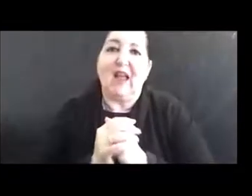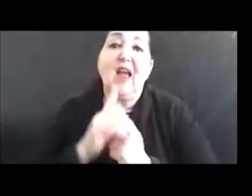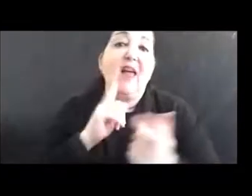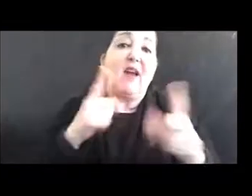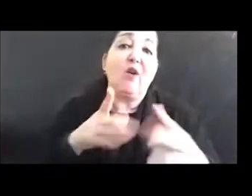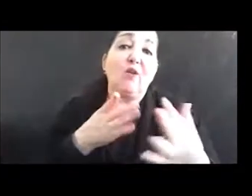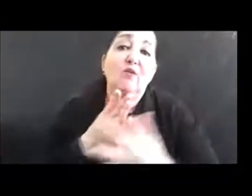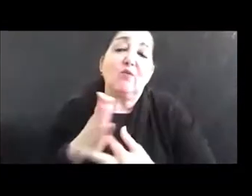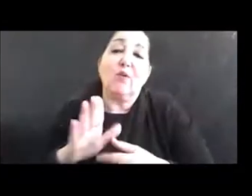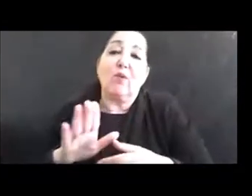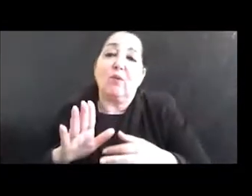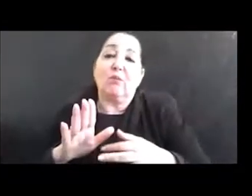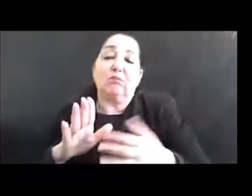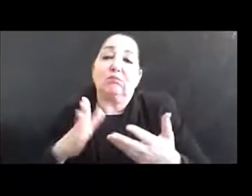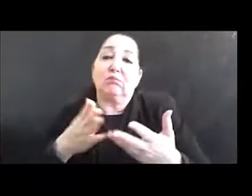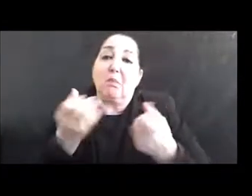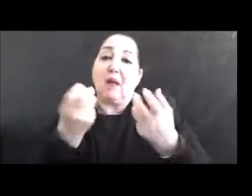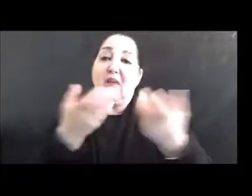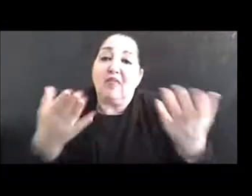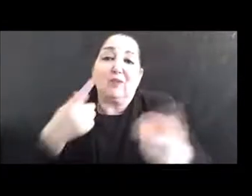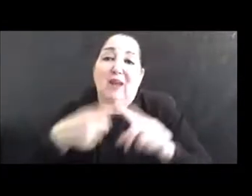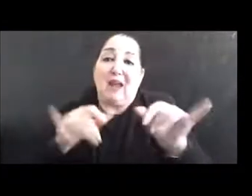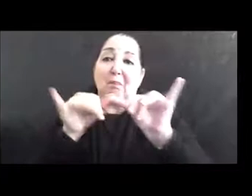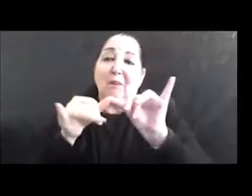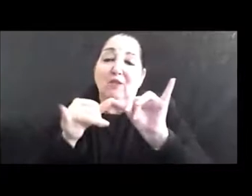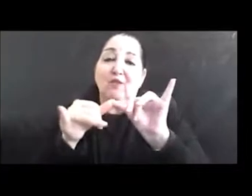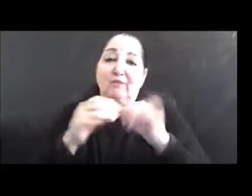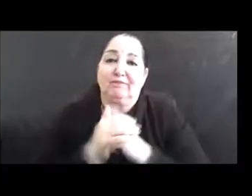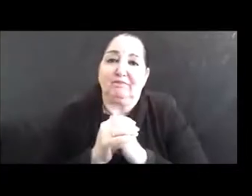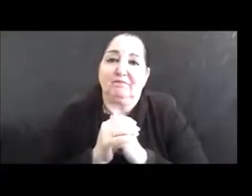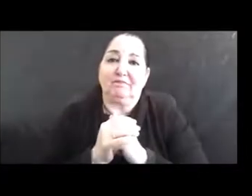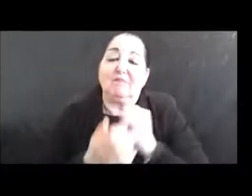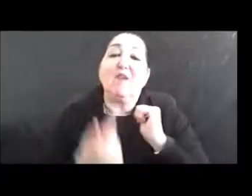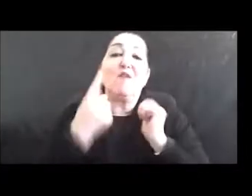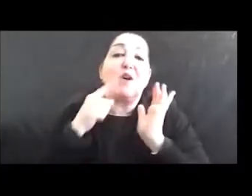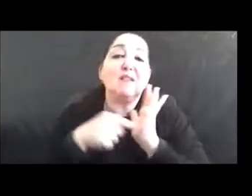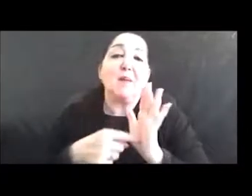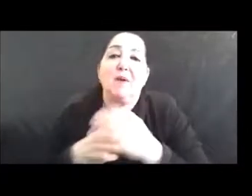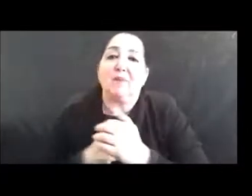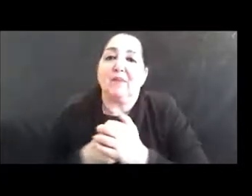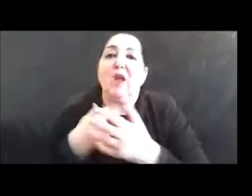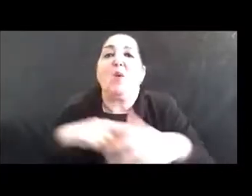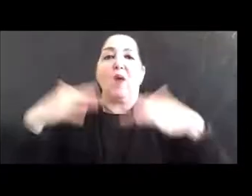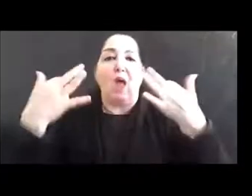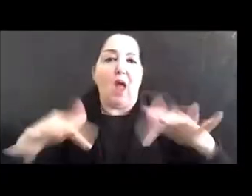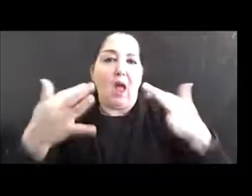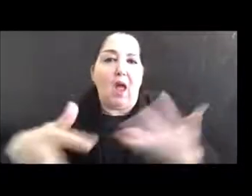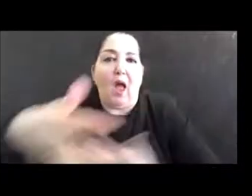sebenarnya lebih lewat hal-hal yang tidak terukur. Seperti